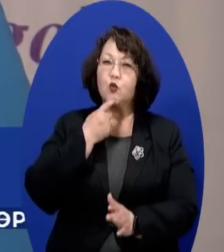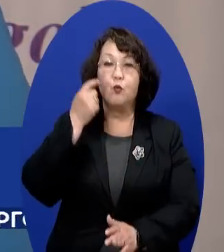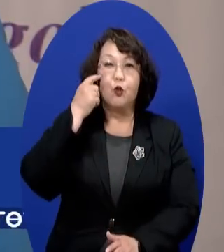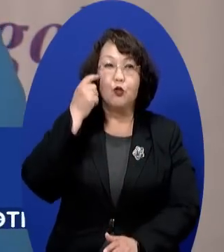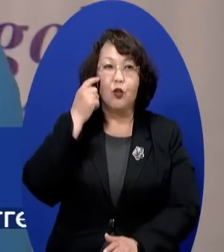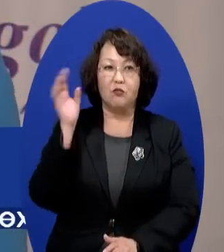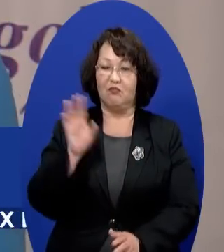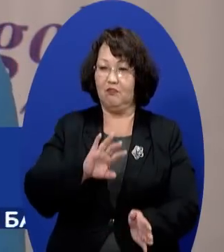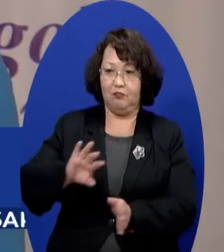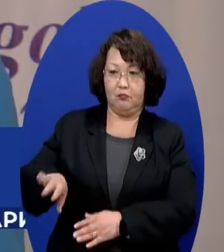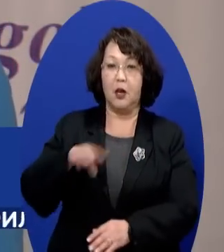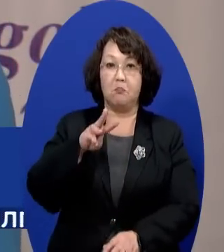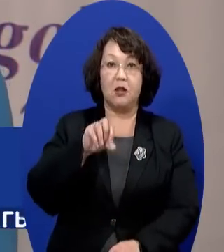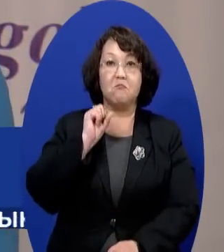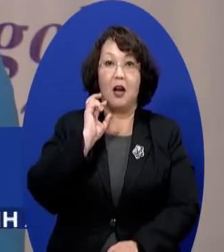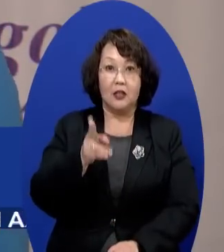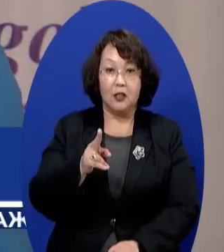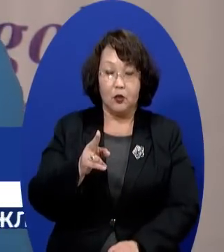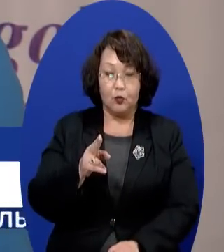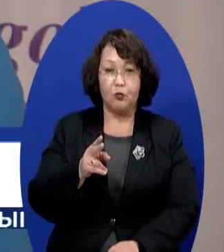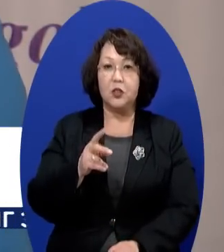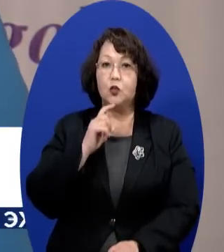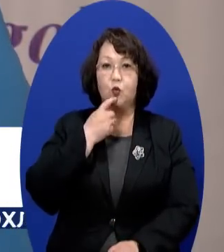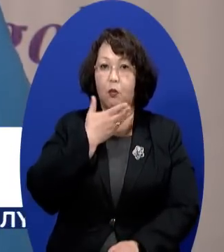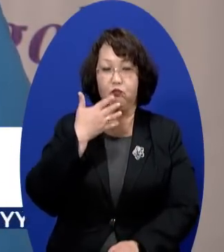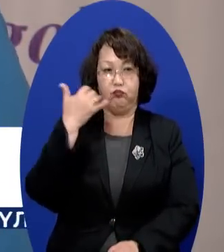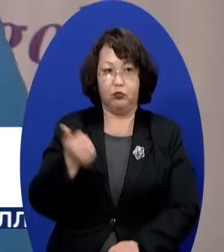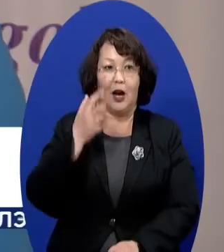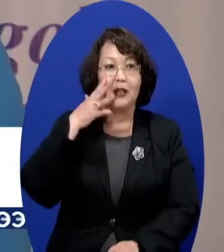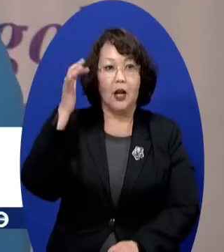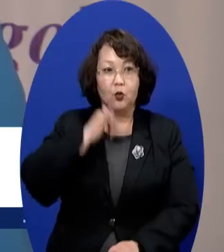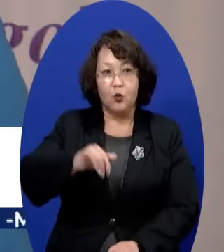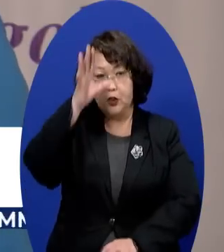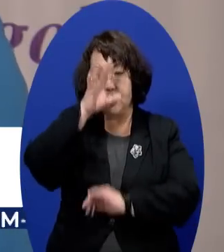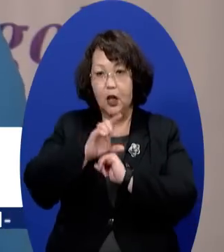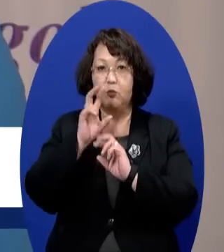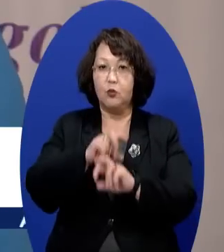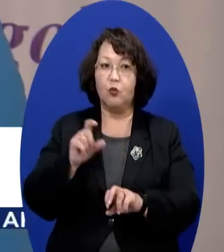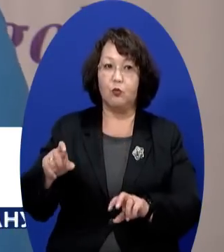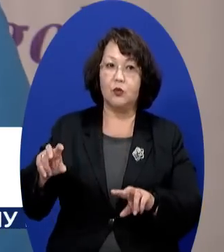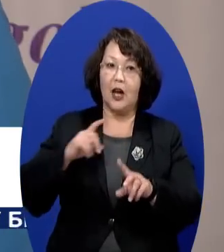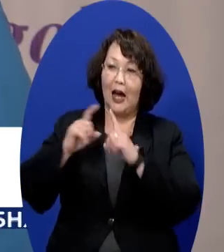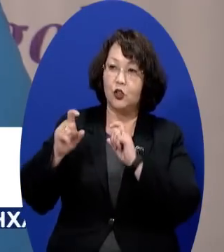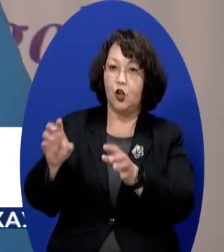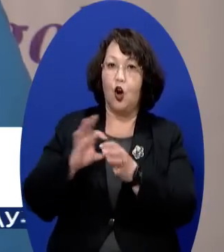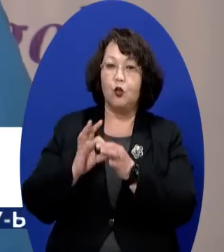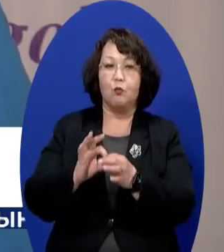хувьд бол нэг тийм байхгүй. Хамгийн гол нь зөвхөн бусад орны эрдэмтдтэй харилцан холбоотой ингээд одоо өнөөдрийн хурал